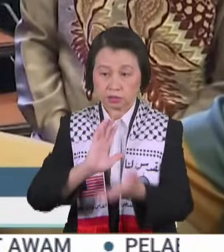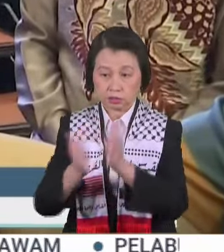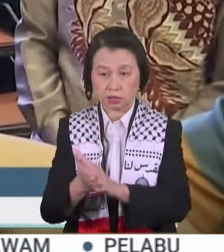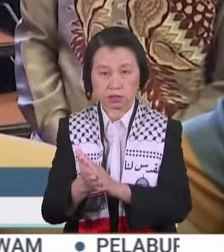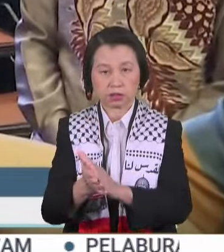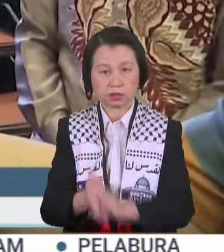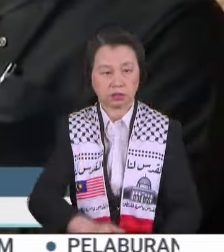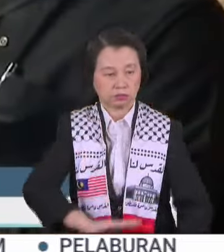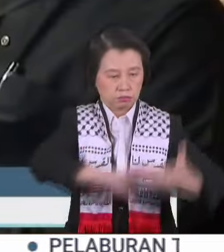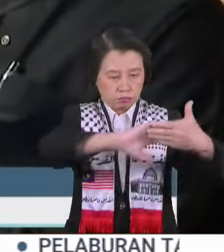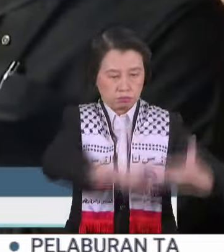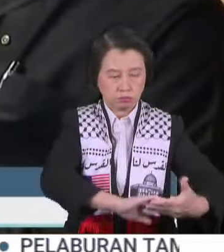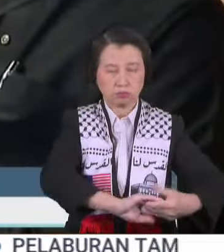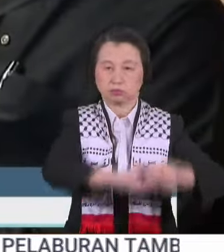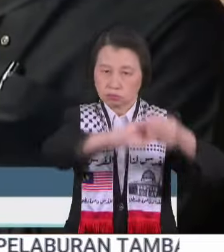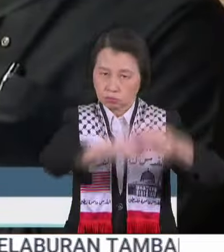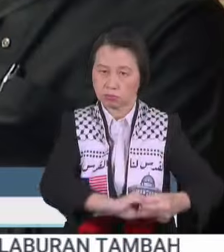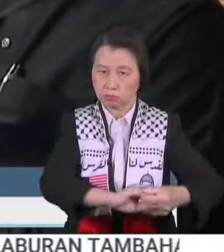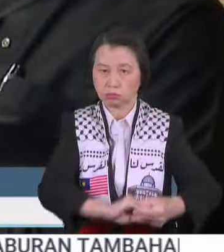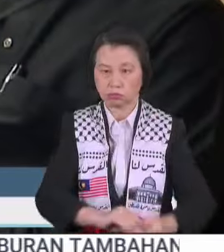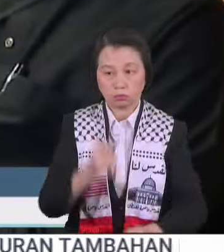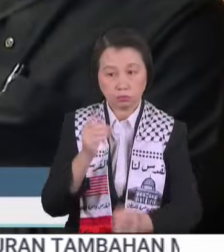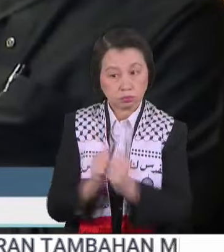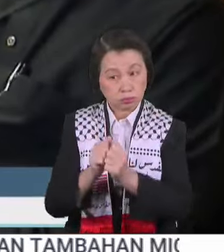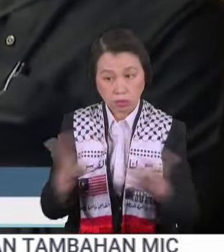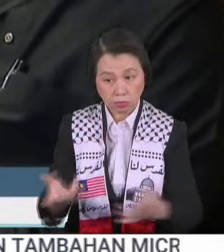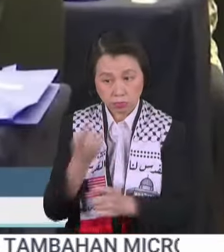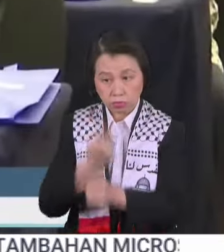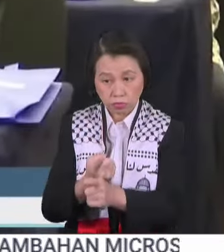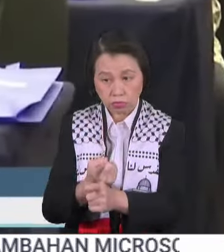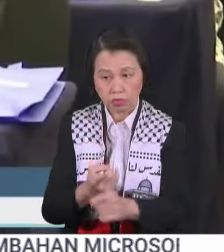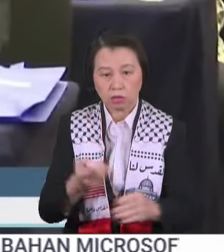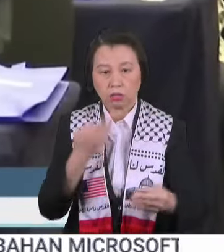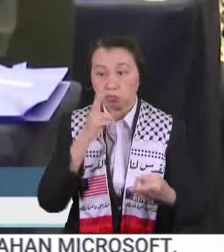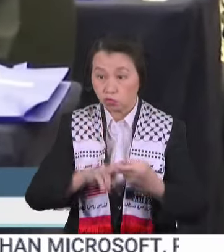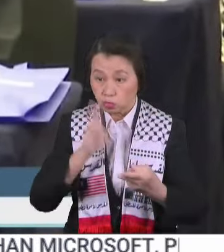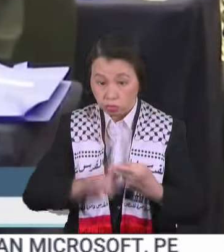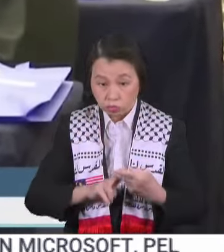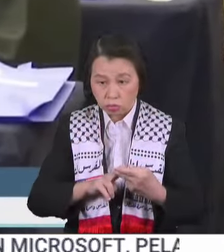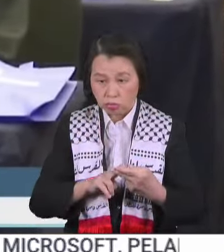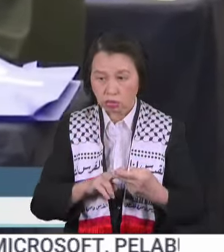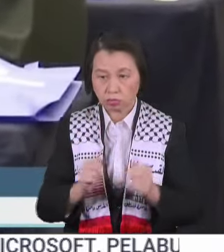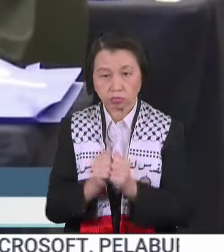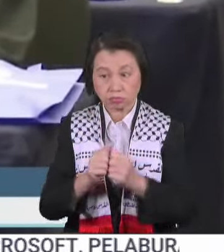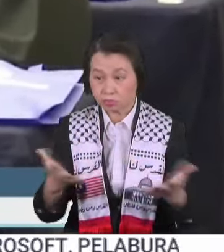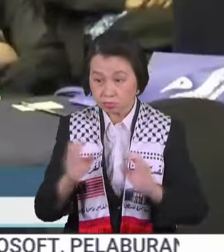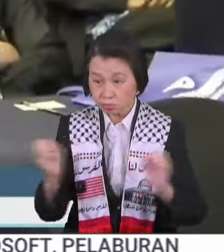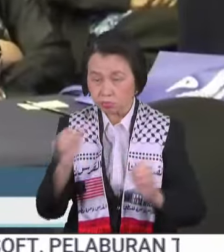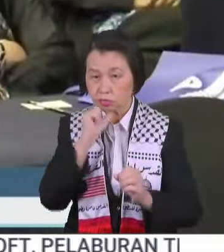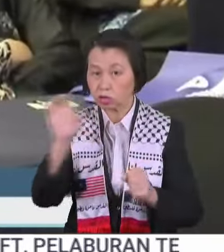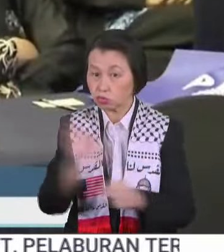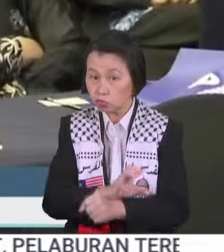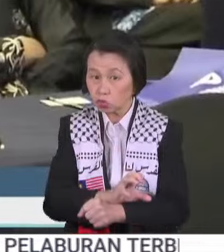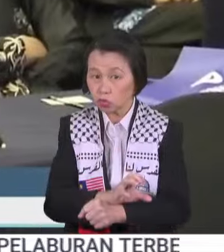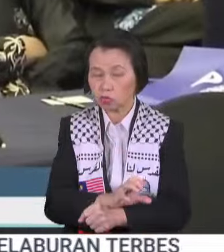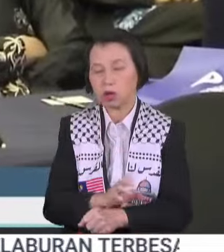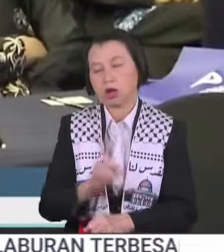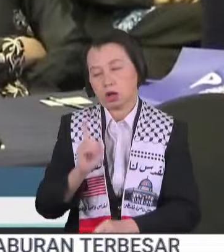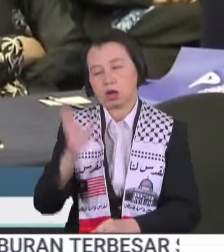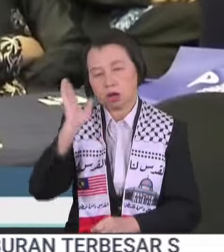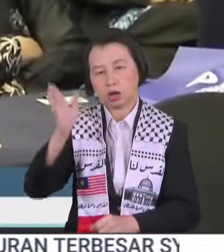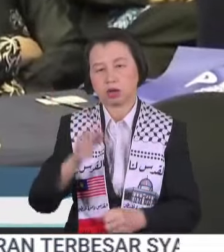prosedur yang betul, tanpa dokumen yang cukup dan sebagainya. Nah, karena itu akhirnya akan memberi